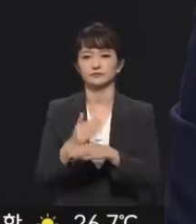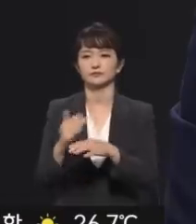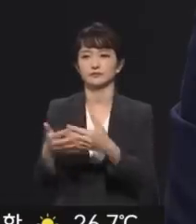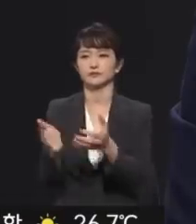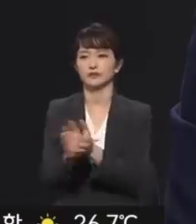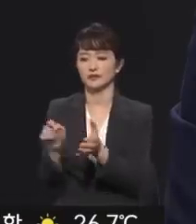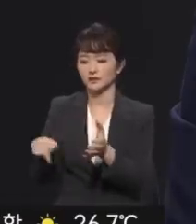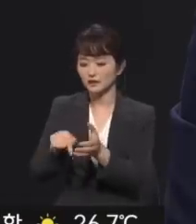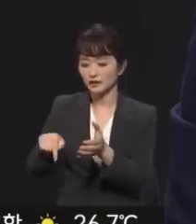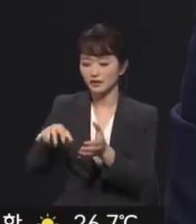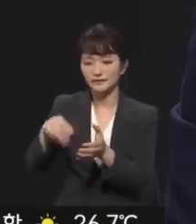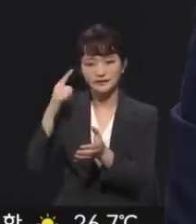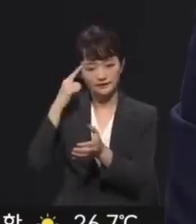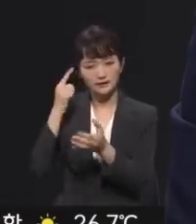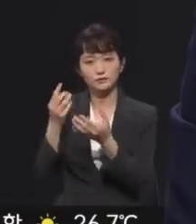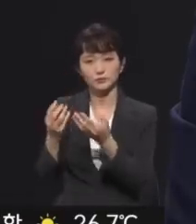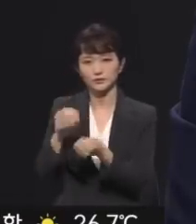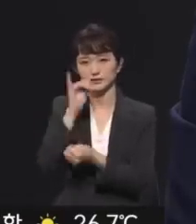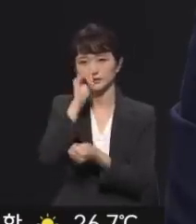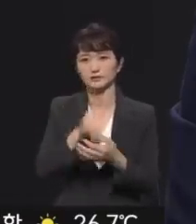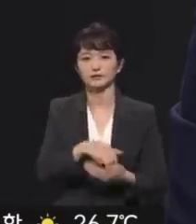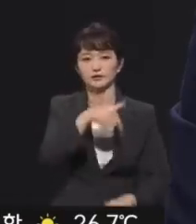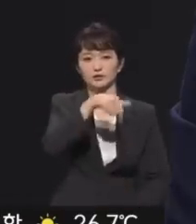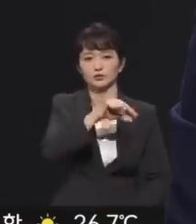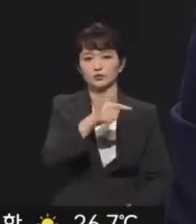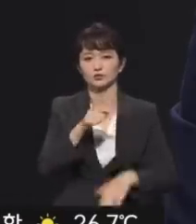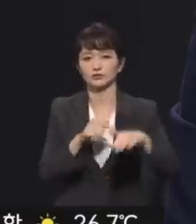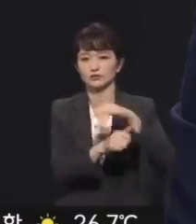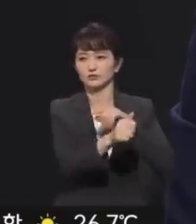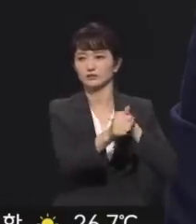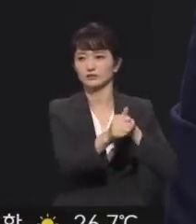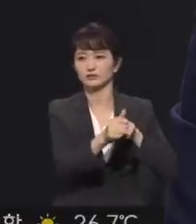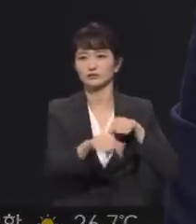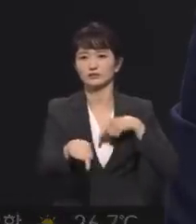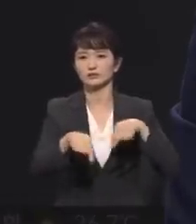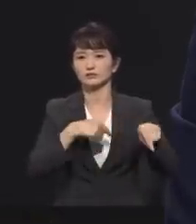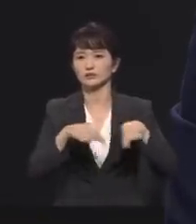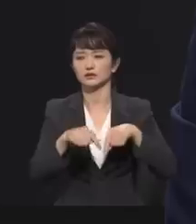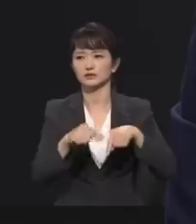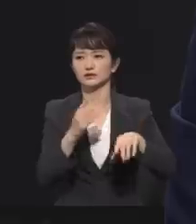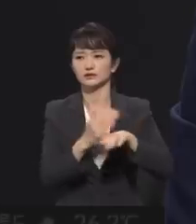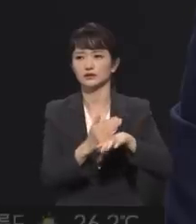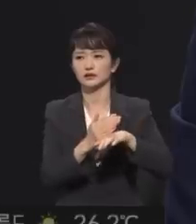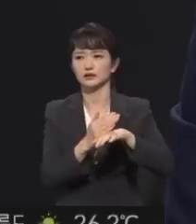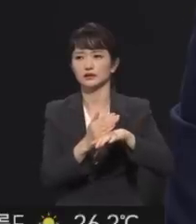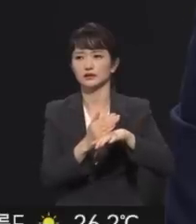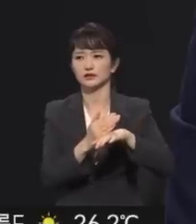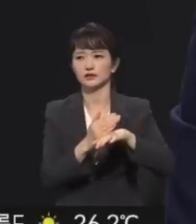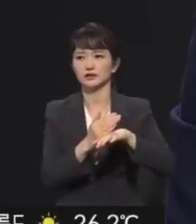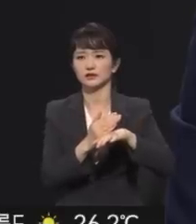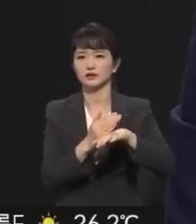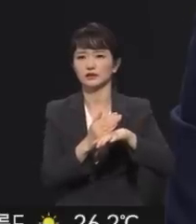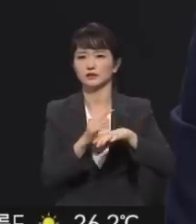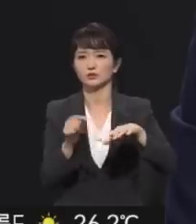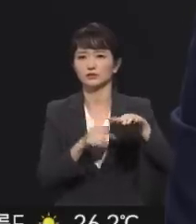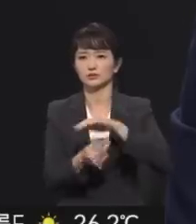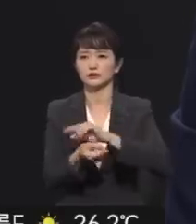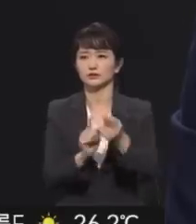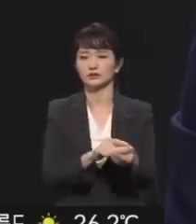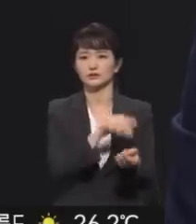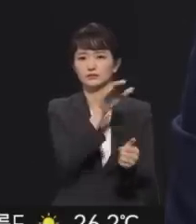그러니 적지 않을 거라고 보이는데 건선 어느 대표가 정치적으로 다시 또 직무대행 하는게 얼마나 명구 수 없겠습니까 그렇지